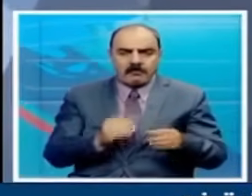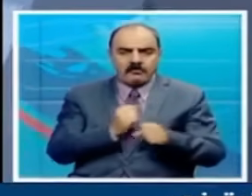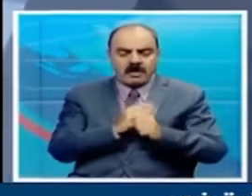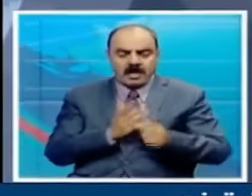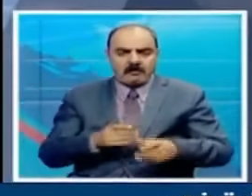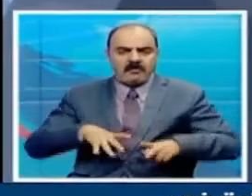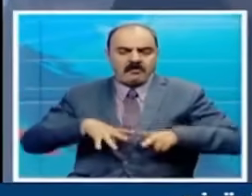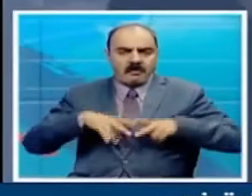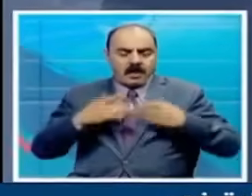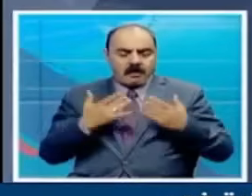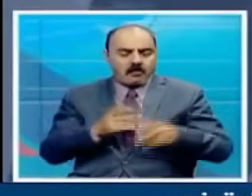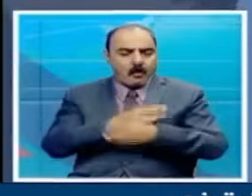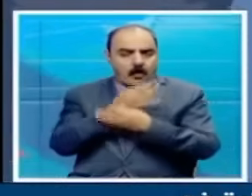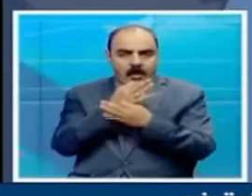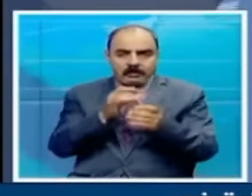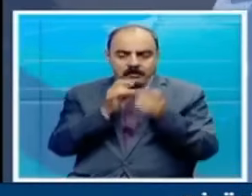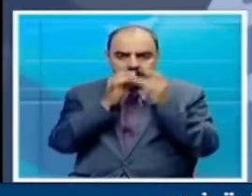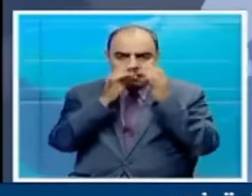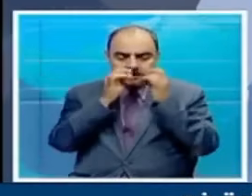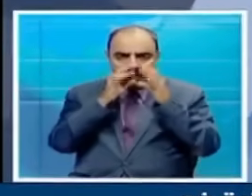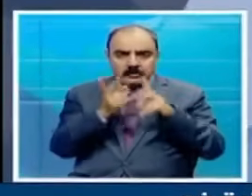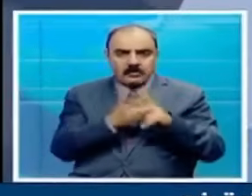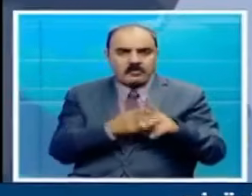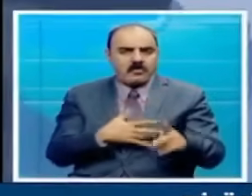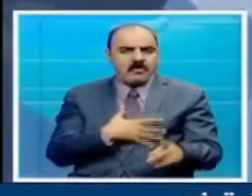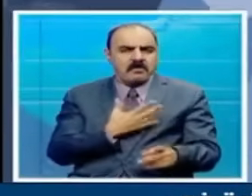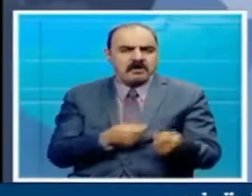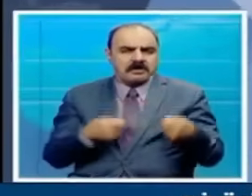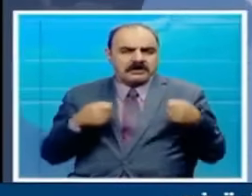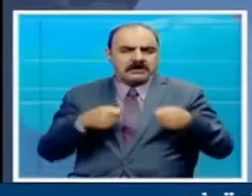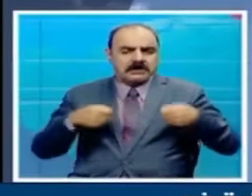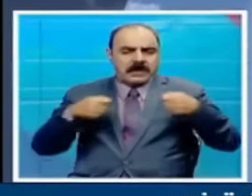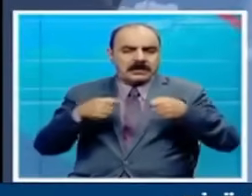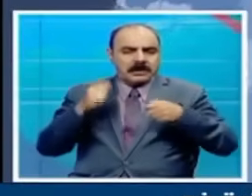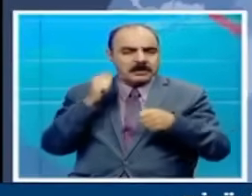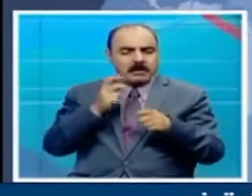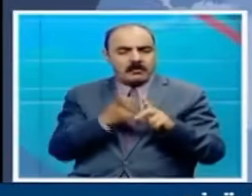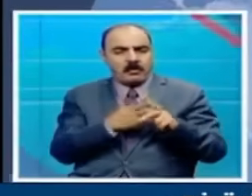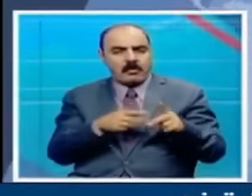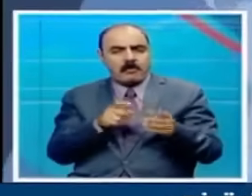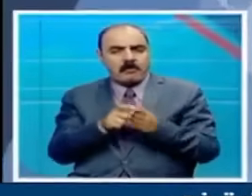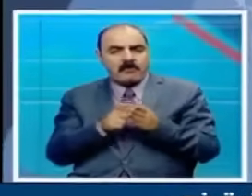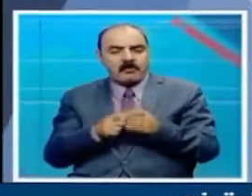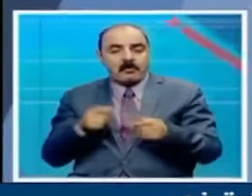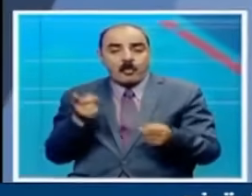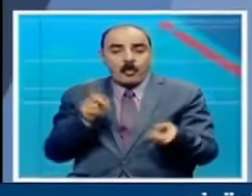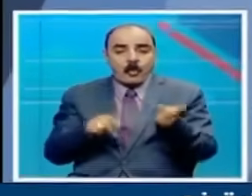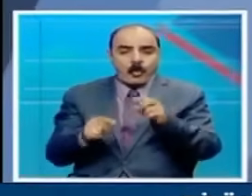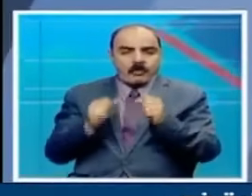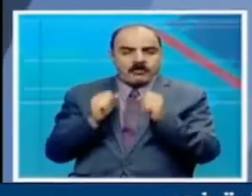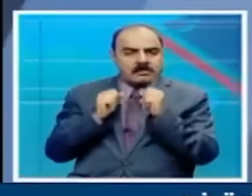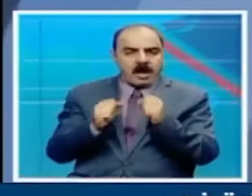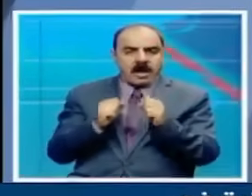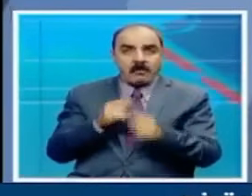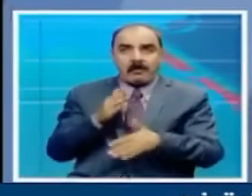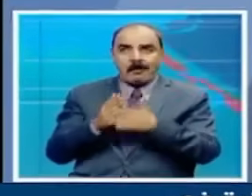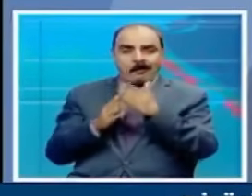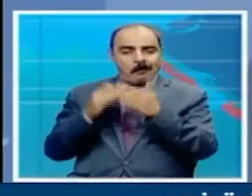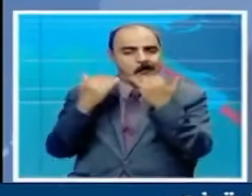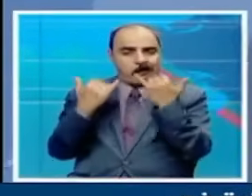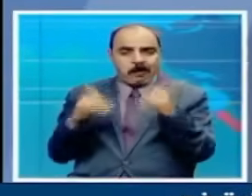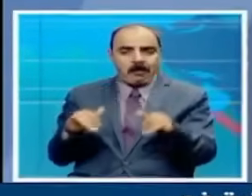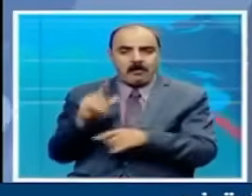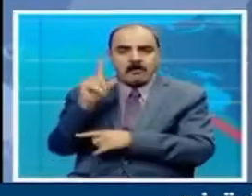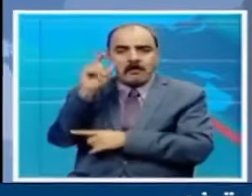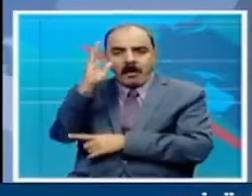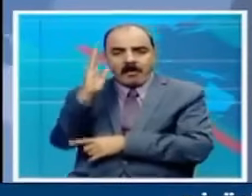المتردية في قطاع غزة وحجم المعاناة المتفاقمة التي يعيشها الفلسطينيون يوميا وتدمير الذي لحق